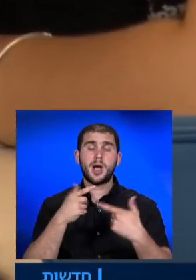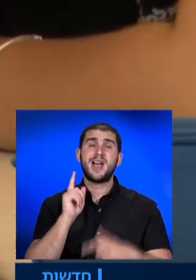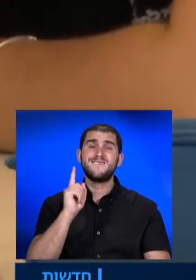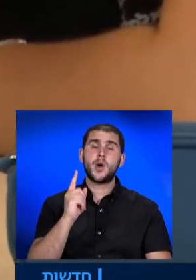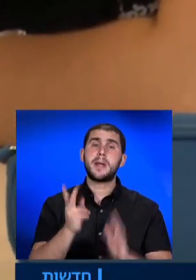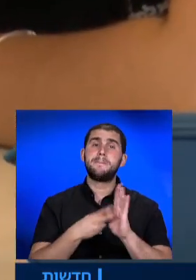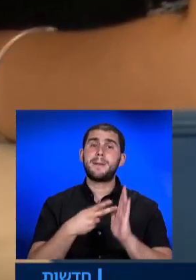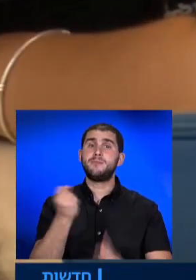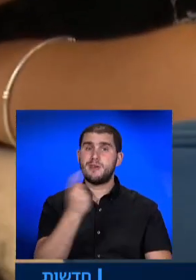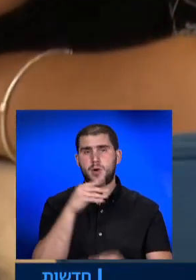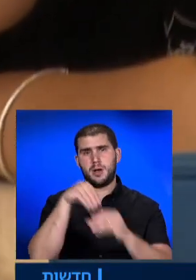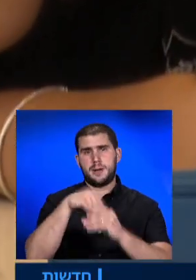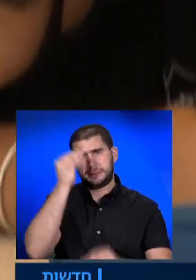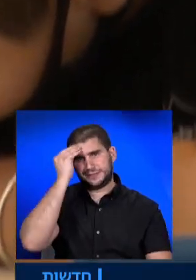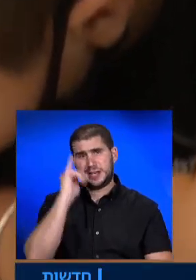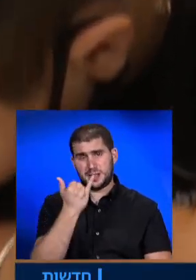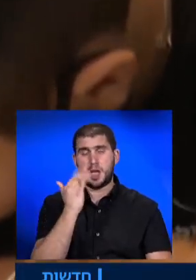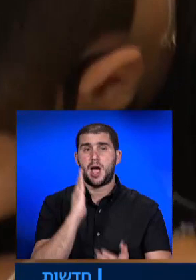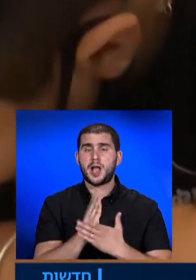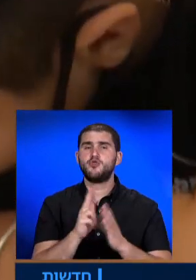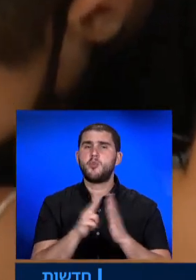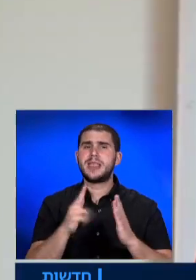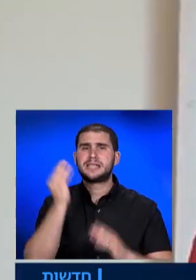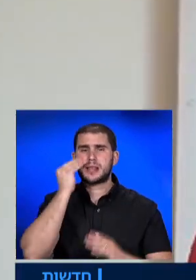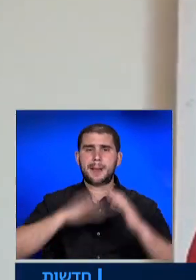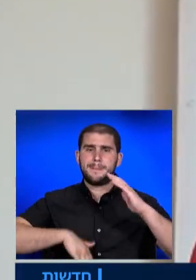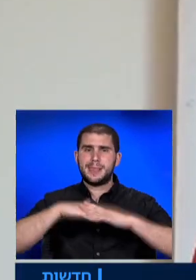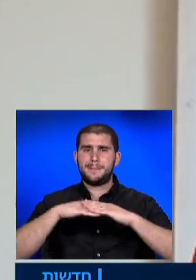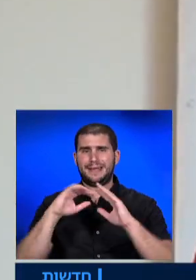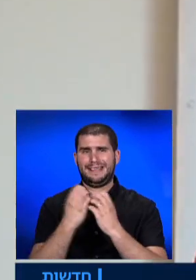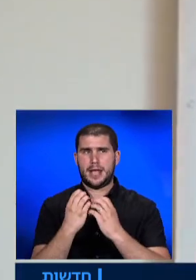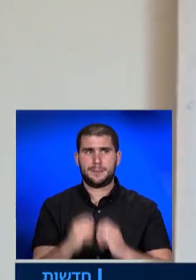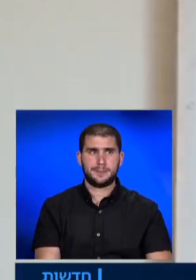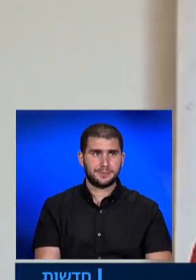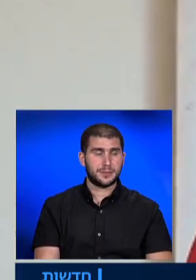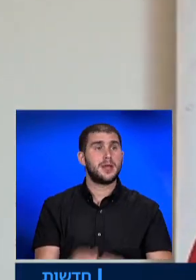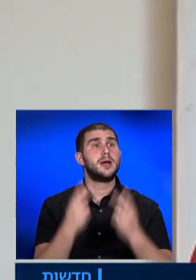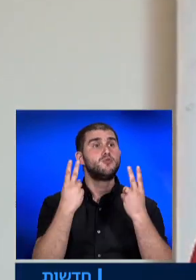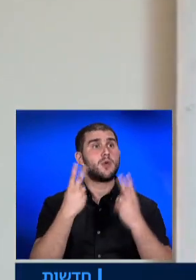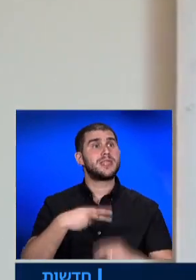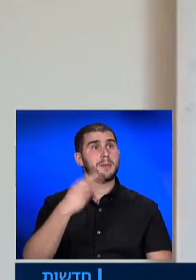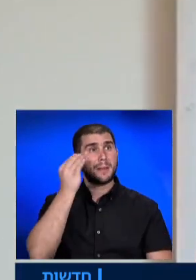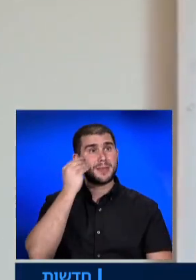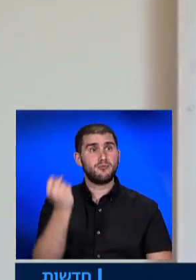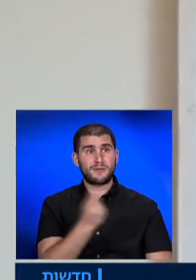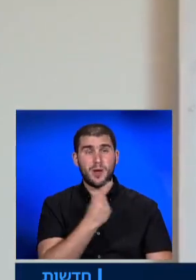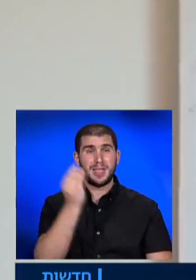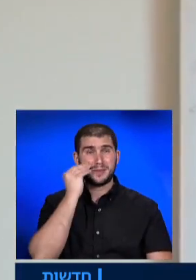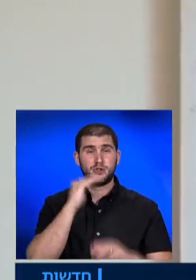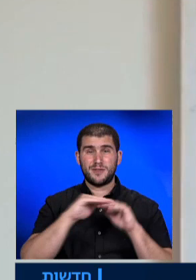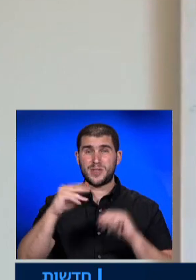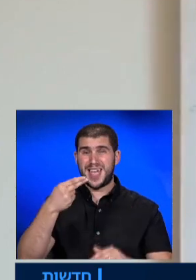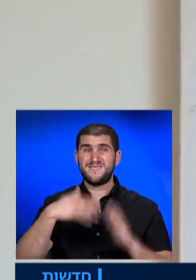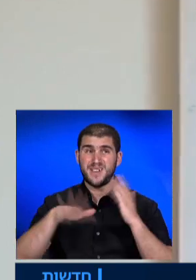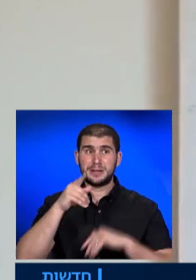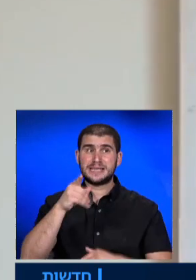הספר, עד 18 תלמידים בכל כיתה. המשמעות של יומיים למידה בשבוע לתלמידי שכבות ה' ומעלה היא חד משמעית,